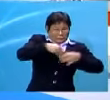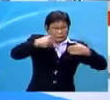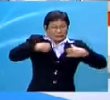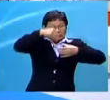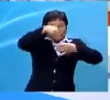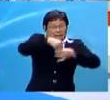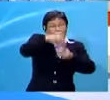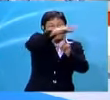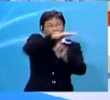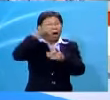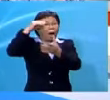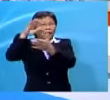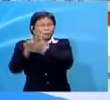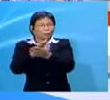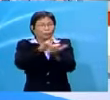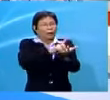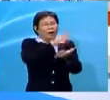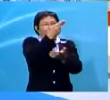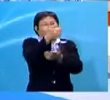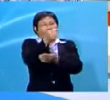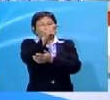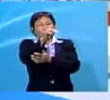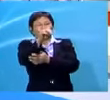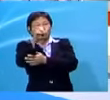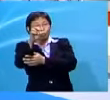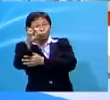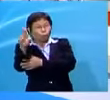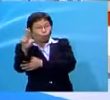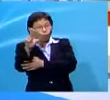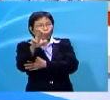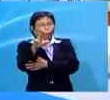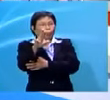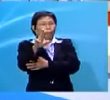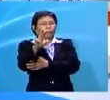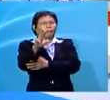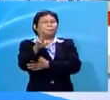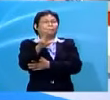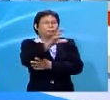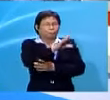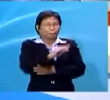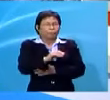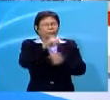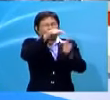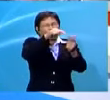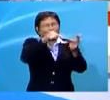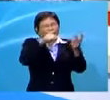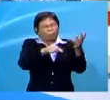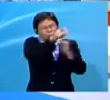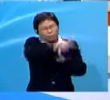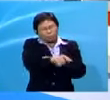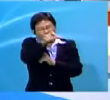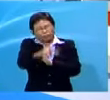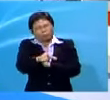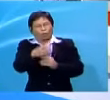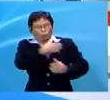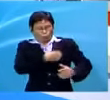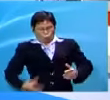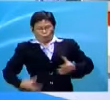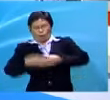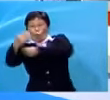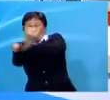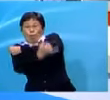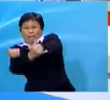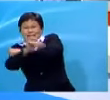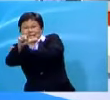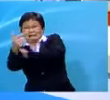suaminya dat dr hasnul S mujtaba dan beberapa Duta asing lain ya ketika